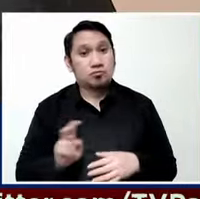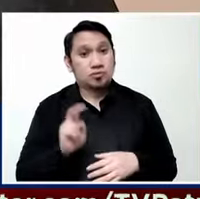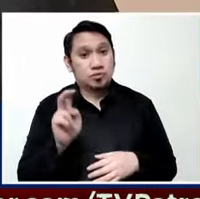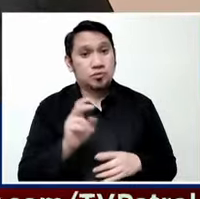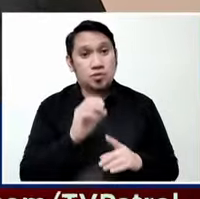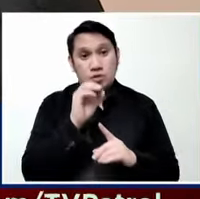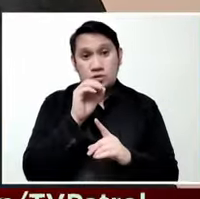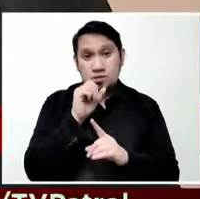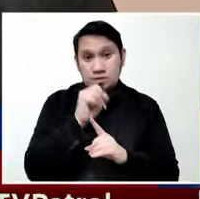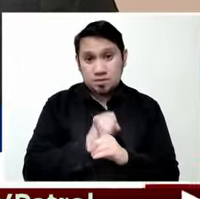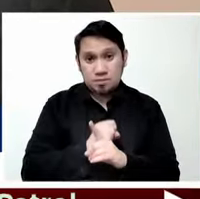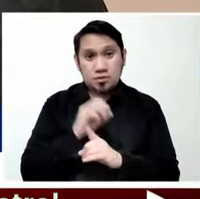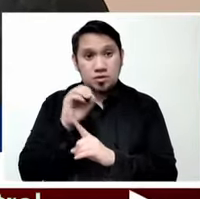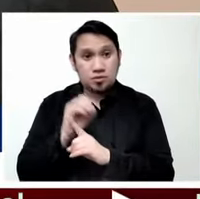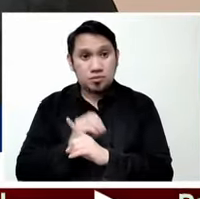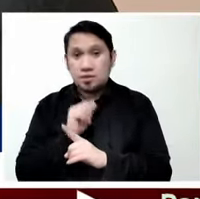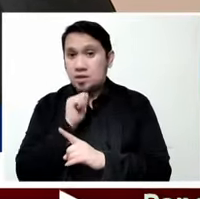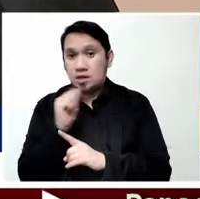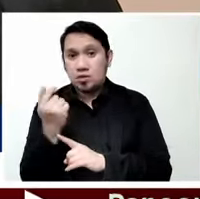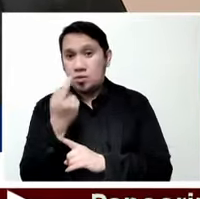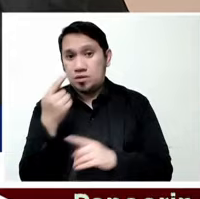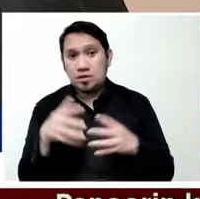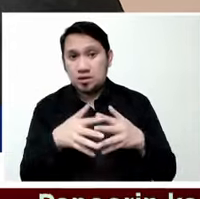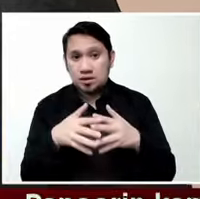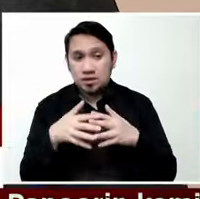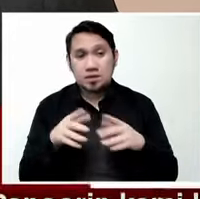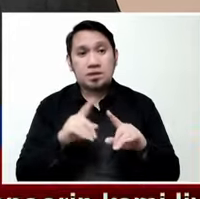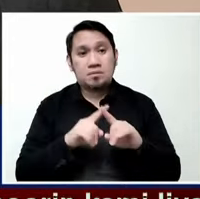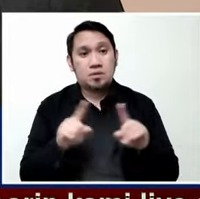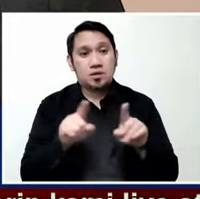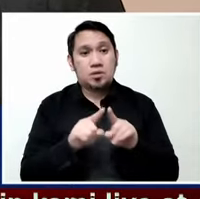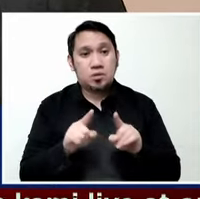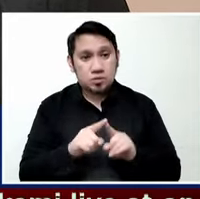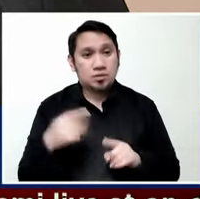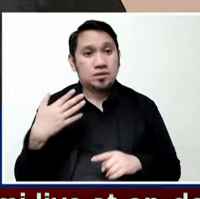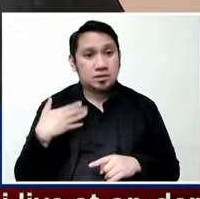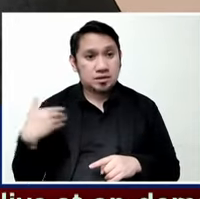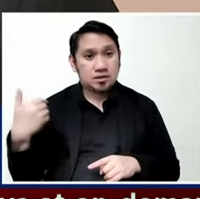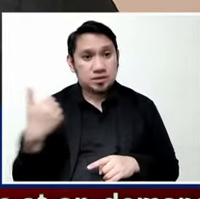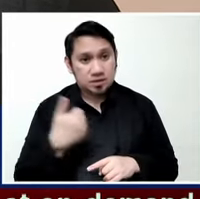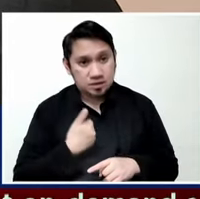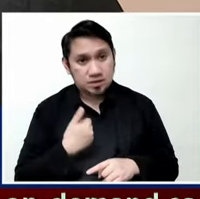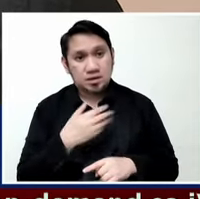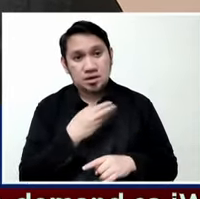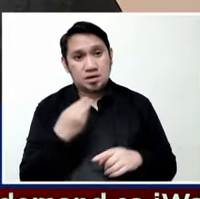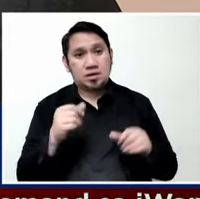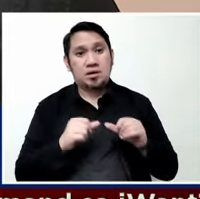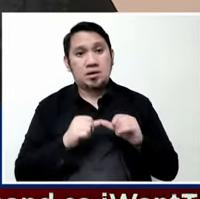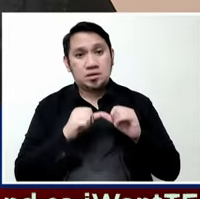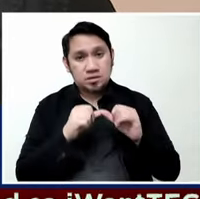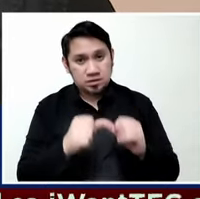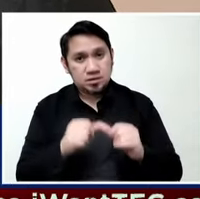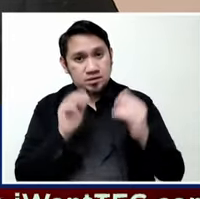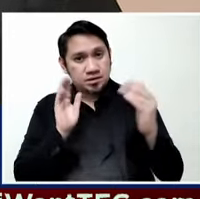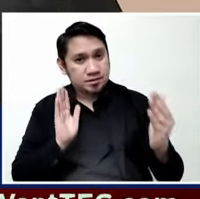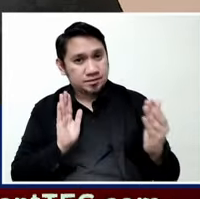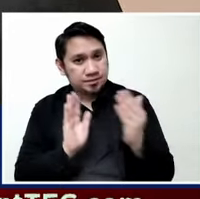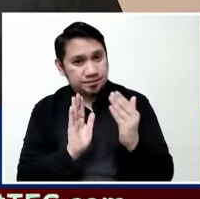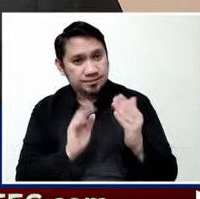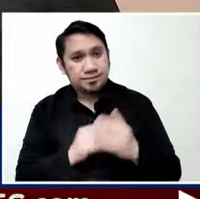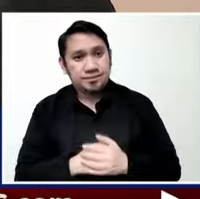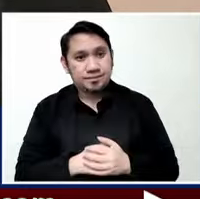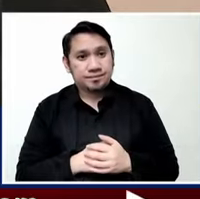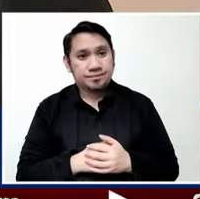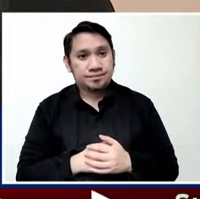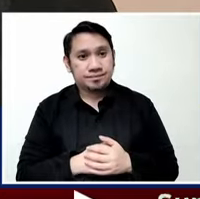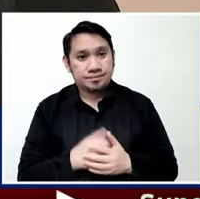October, hindi lang sa US pero pati na rin sa Canada. We're going on that tour. I'm going to continue my face-to-face advocacy. So I'm